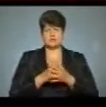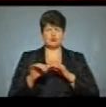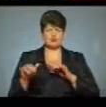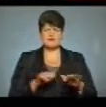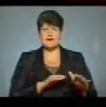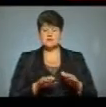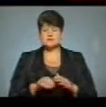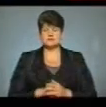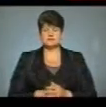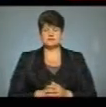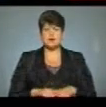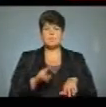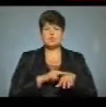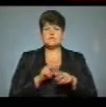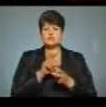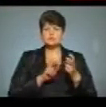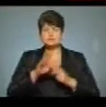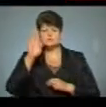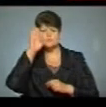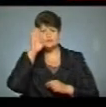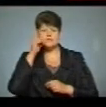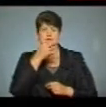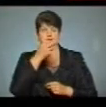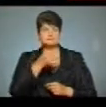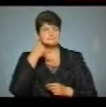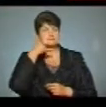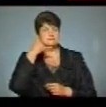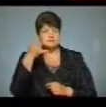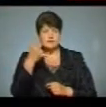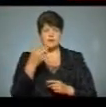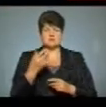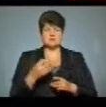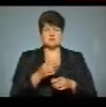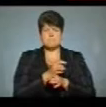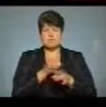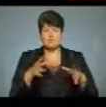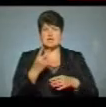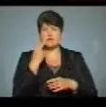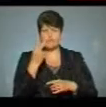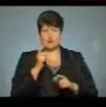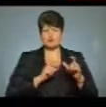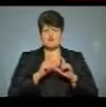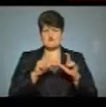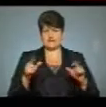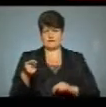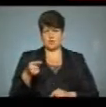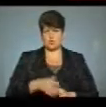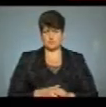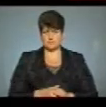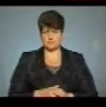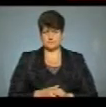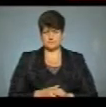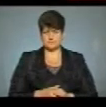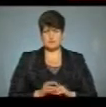діяльність. Поліцейські розшукують чоловіка, який повідомив про замінування 2 університетів у Тернополі. Прийшов